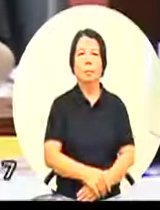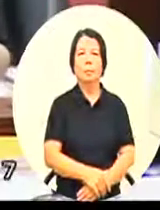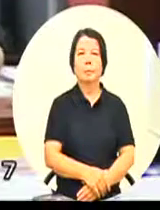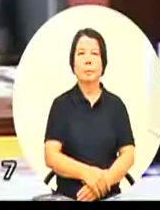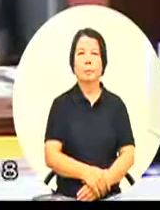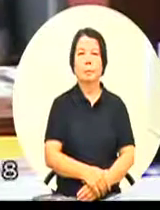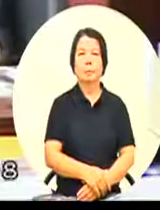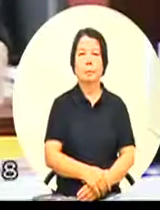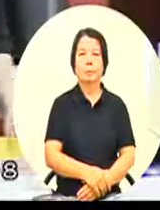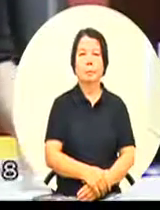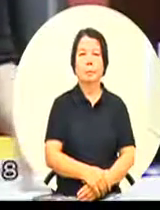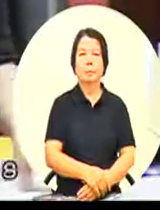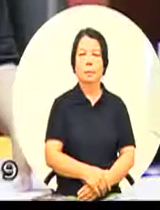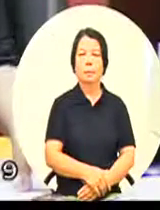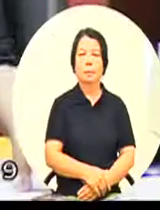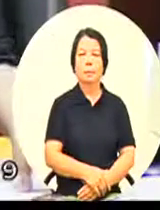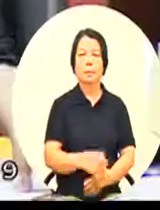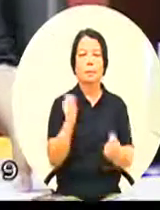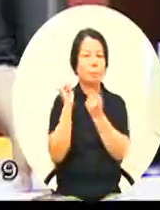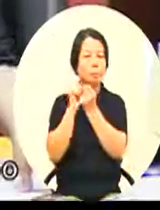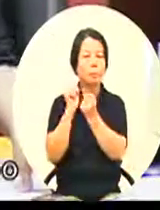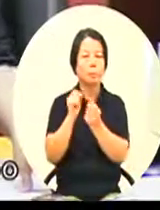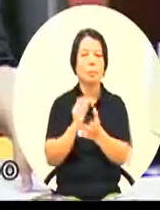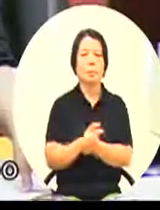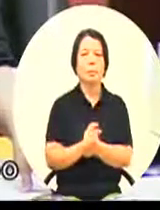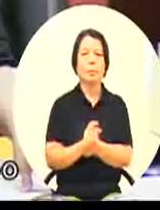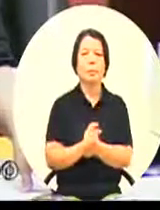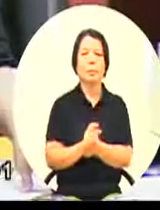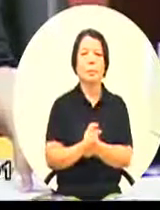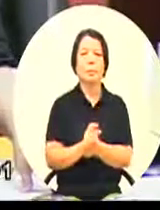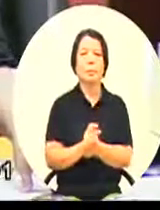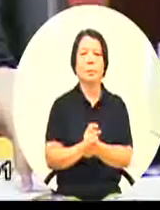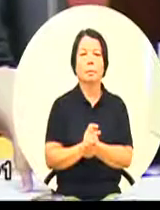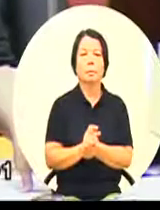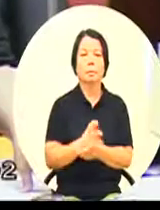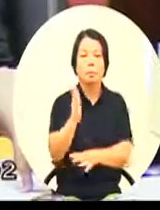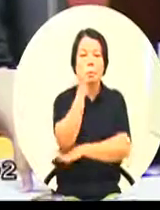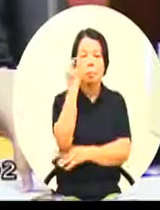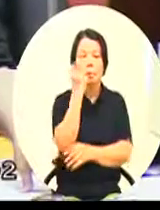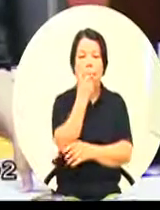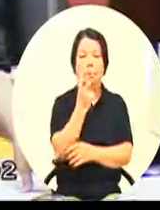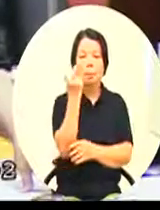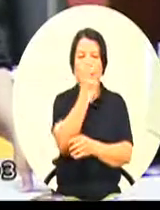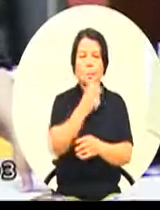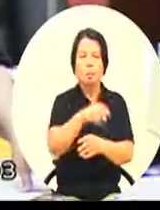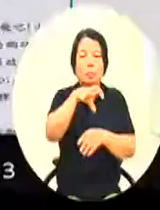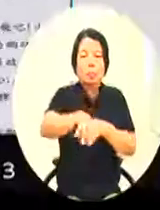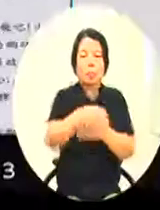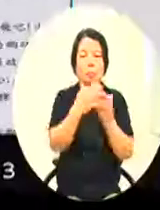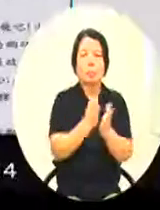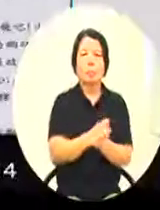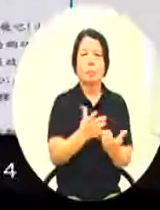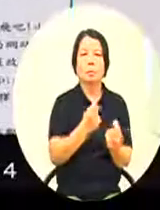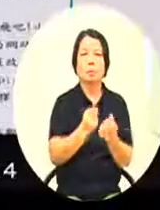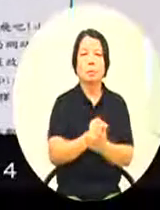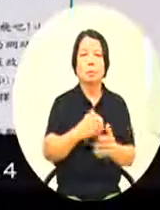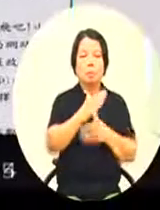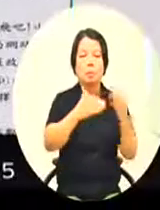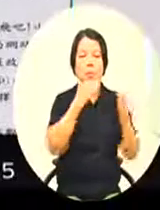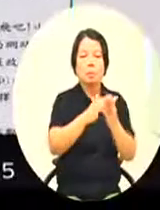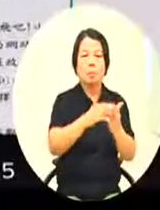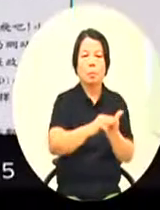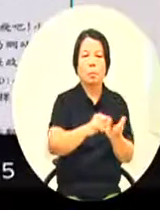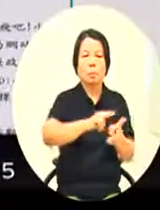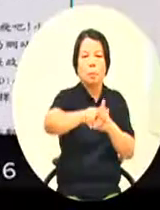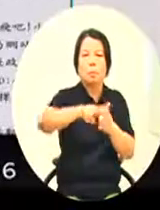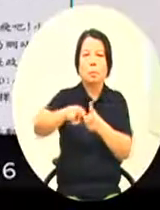再一分钟， 也就是最近呢，政风市啊，很鸡婆的向各个学校发了一个要求，所